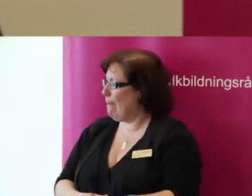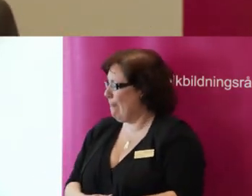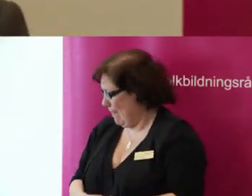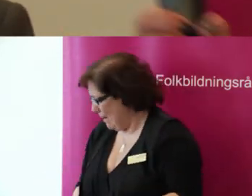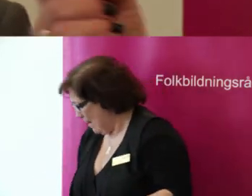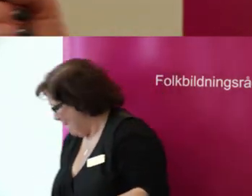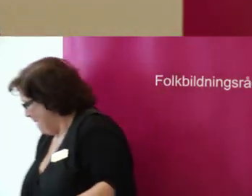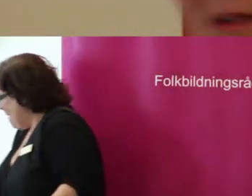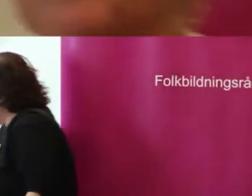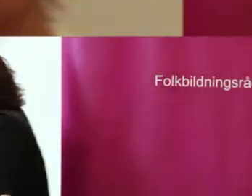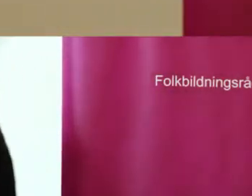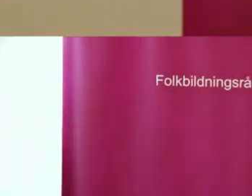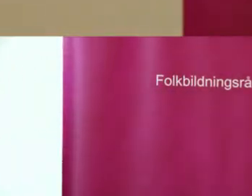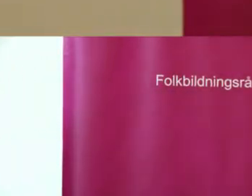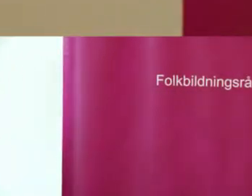där.